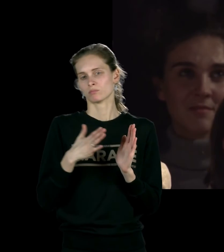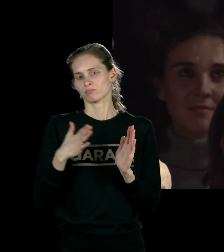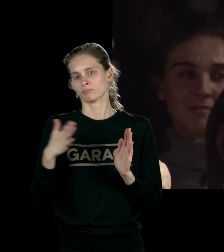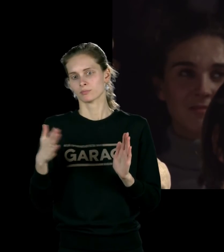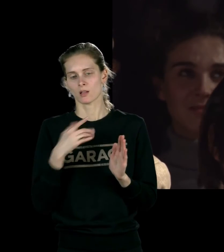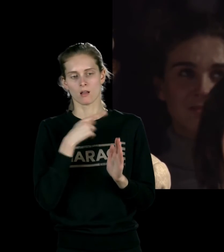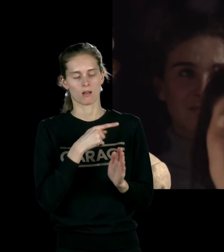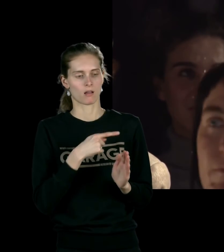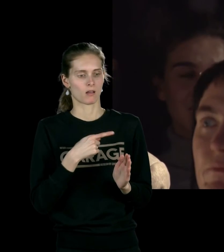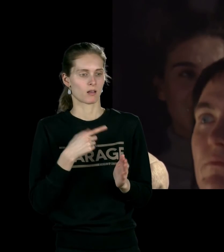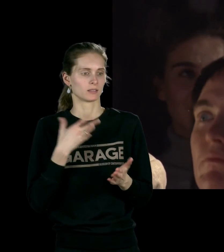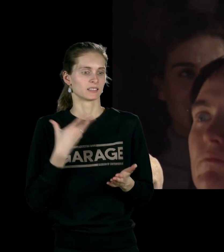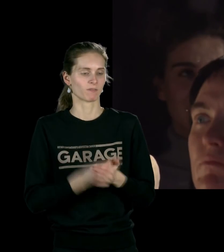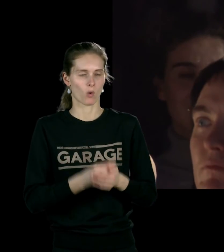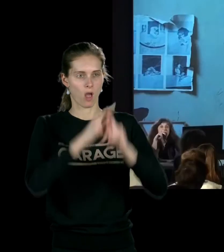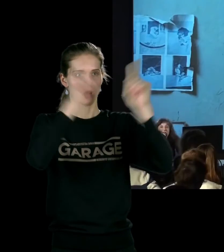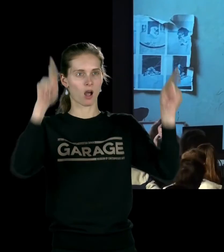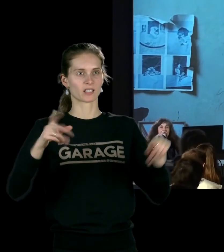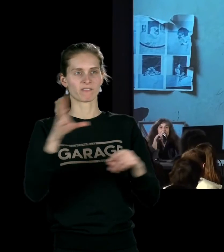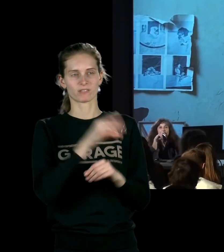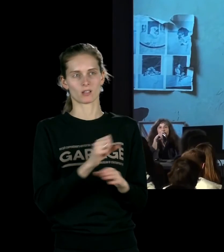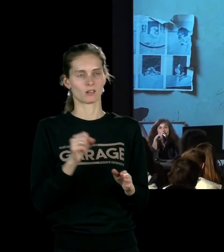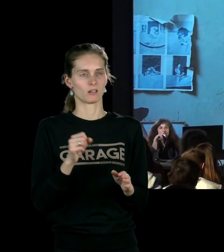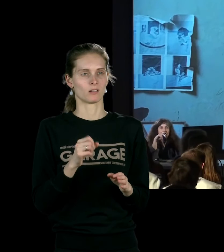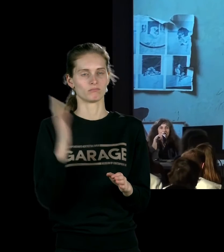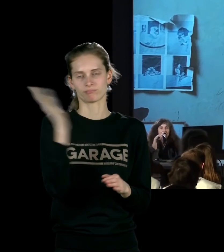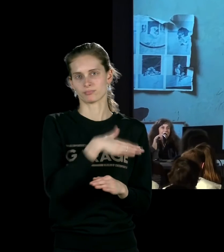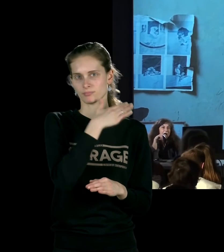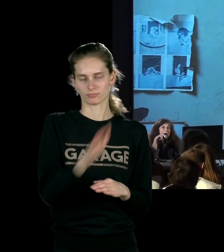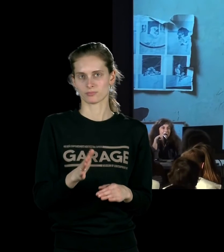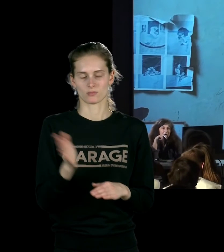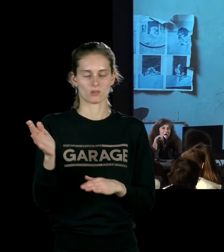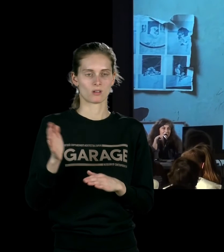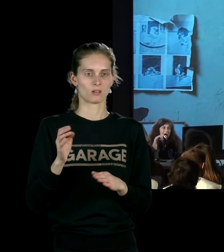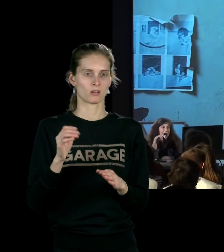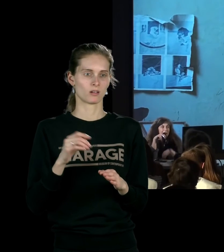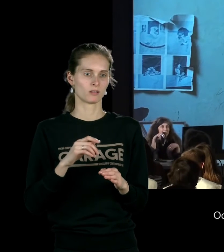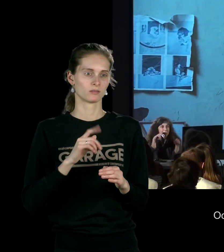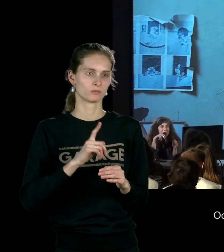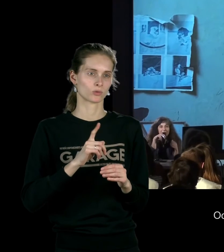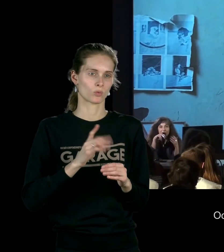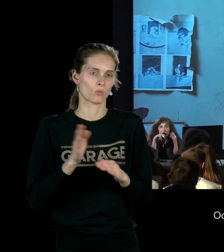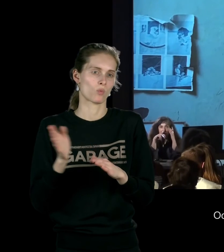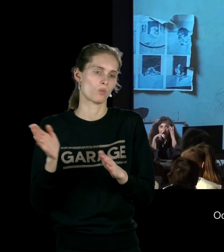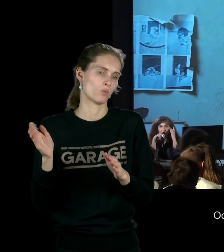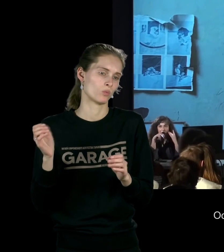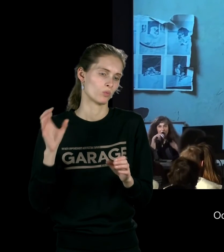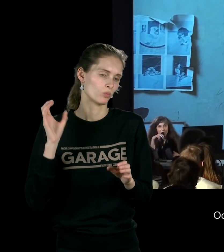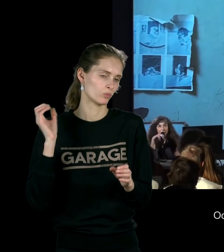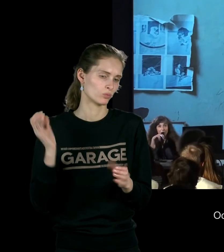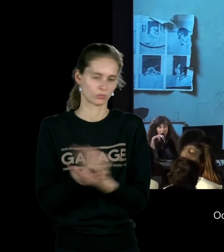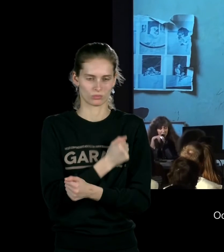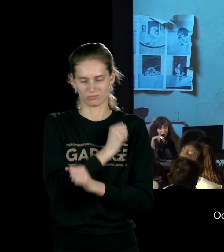почти все свои произведения, сделанные до этого момента. И вообще он был склонен к тому, чтобы уничтожать свои работы. Особая техника, в которой